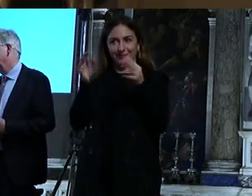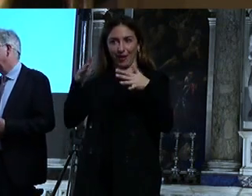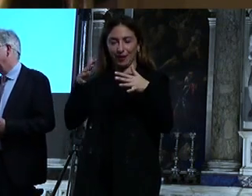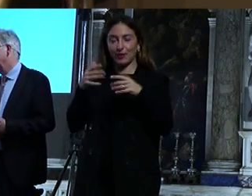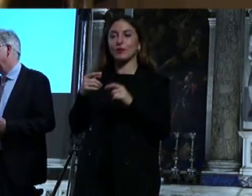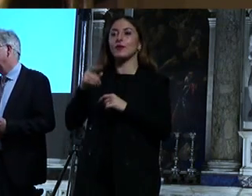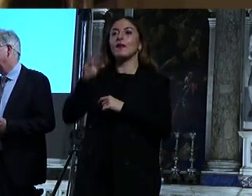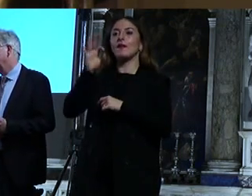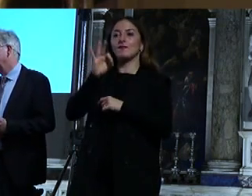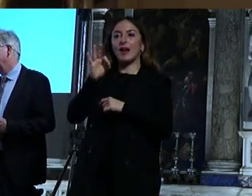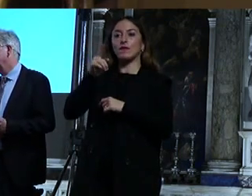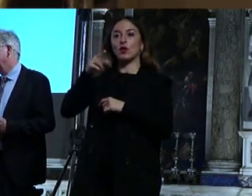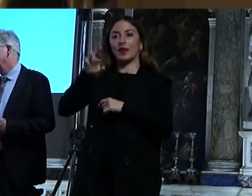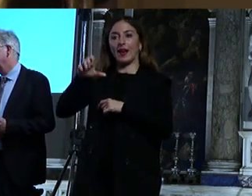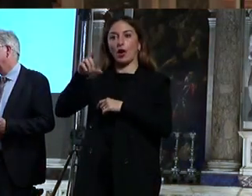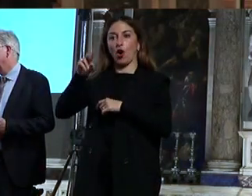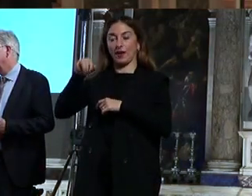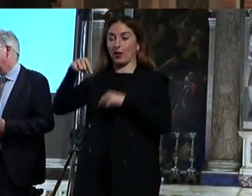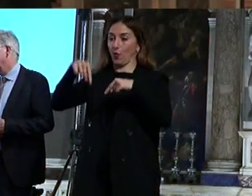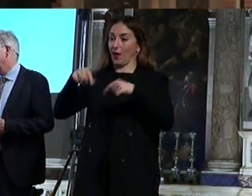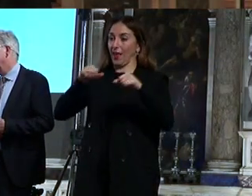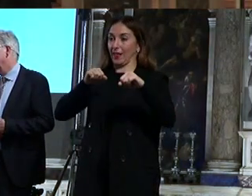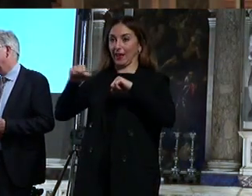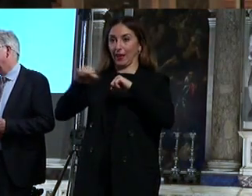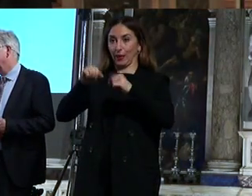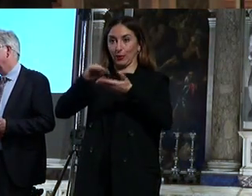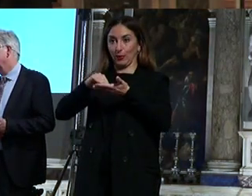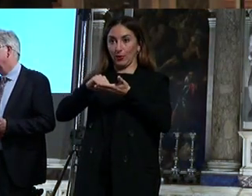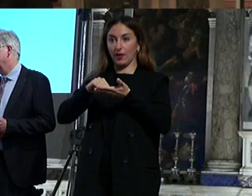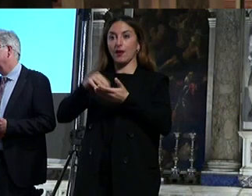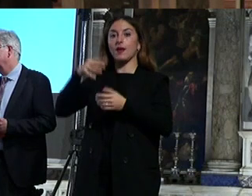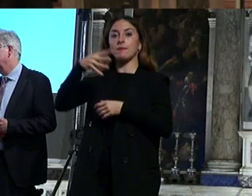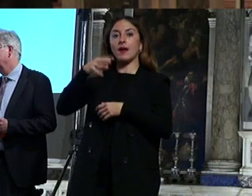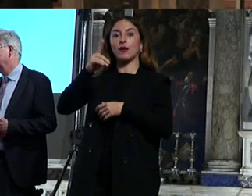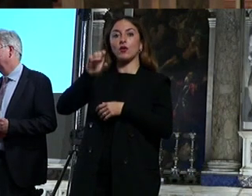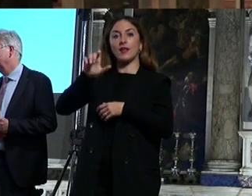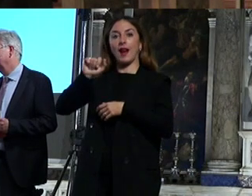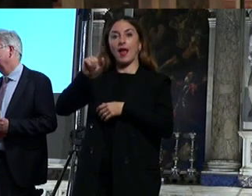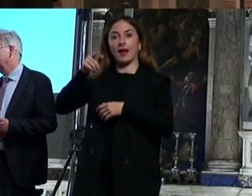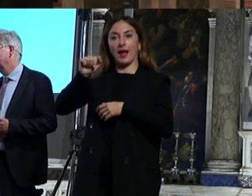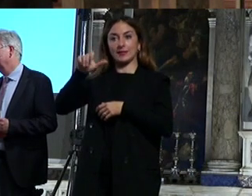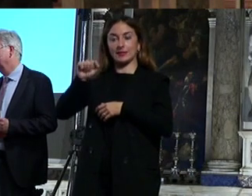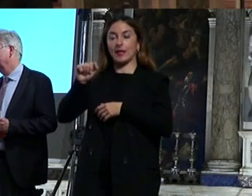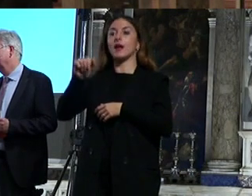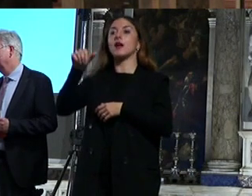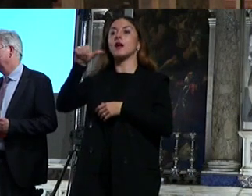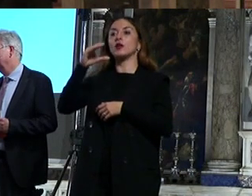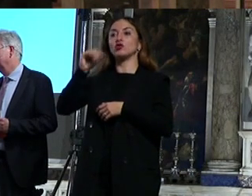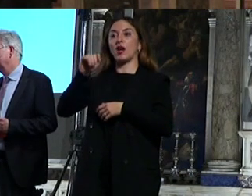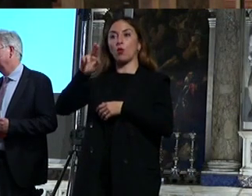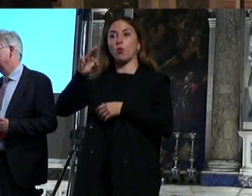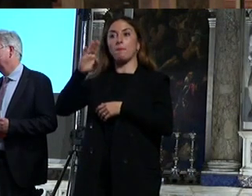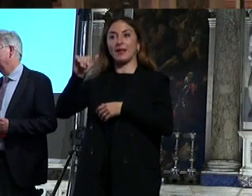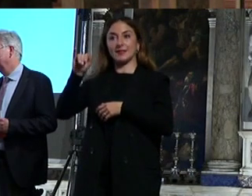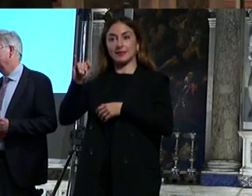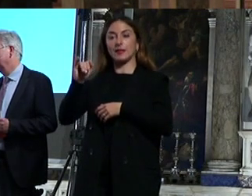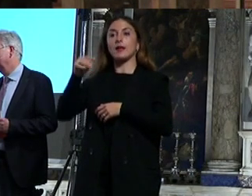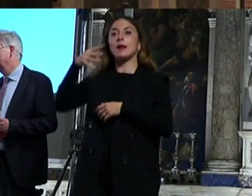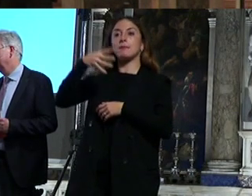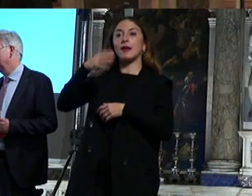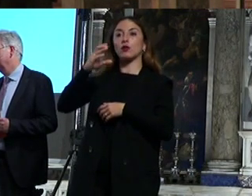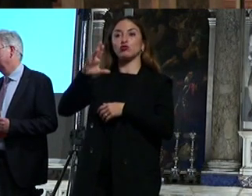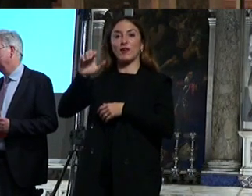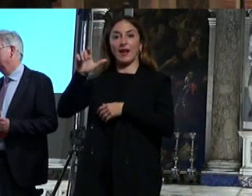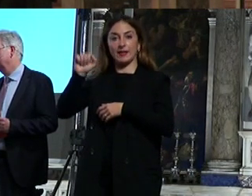Flavio Gregori che oggi ora è il direttore, Marco Della Gassa, Shaul Bassi, Marco Ceresa,